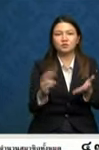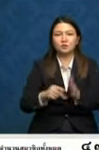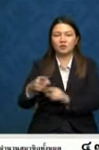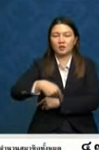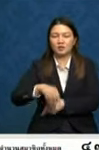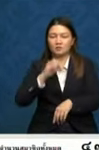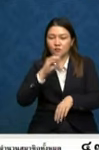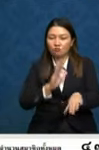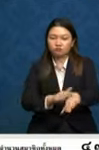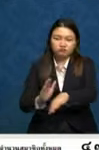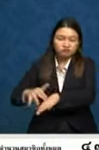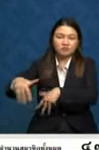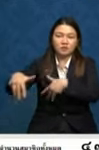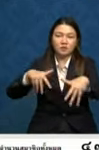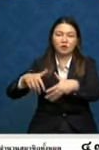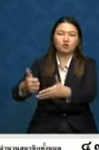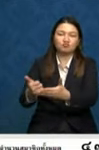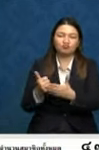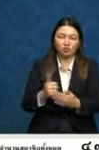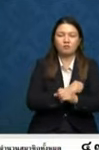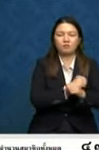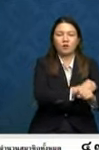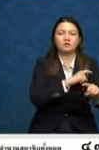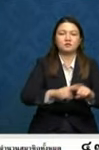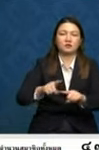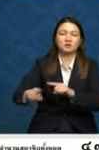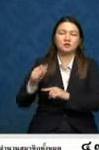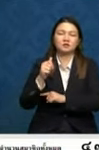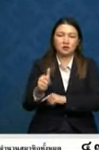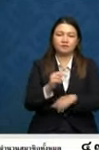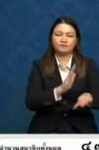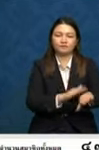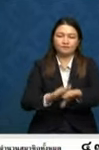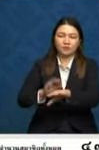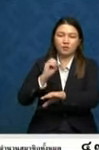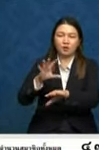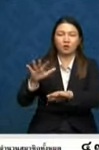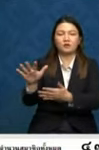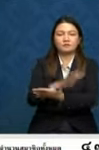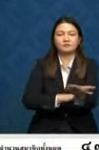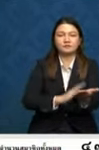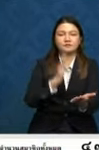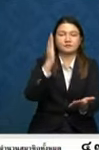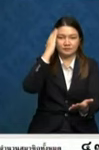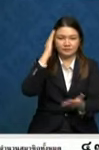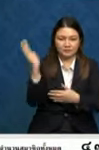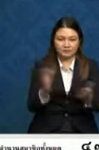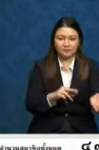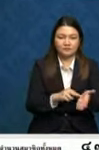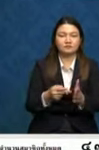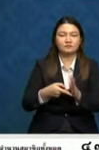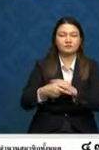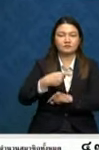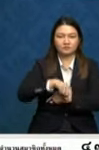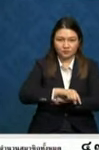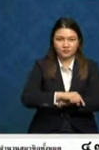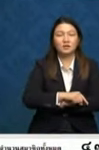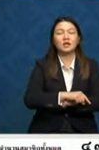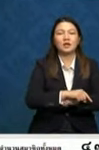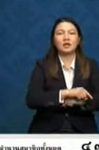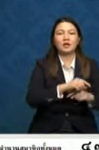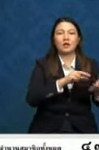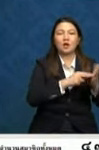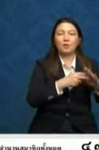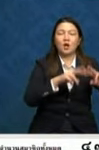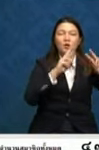กันและแก้ไขปัญหาที่มีผลกระทบต่อความมั่นคงในราชอาณาจักร การนำหลักปรัชญาเศรษฐกิจพอเพียง